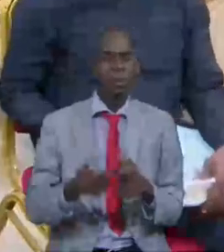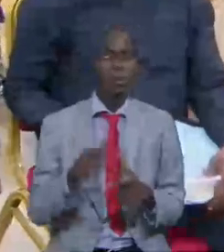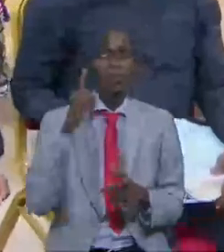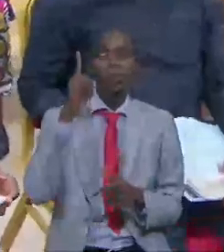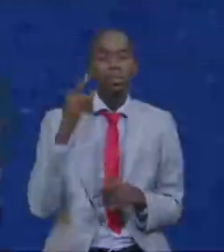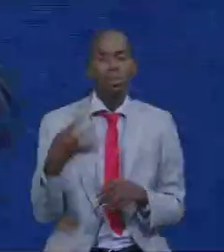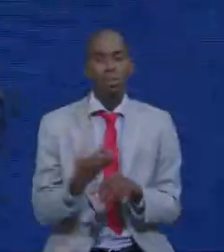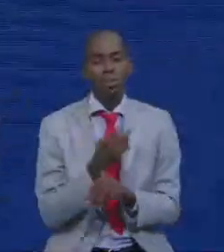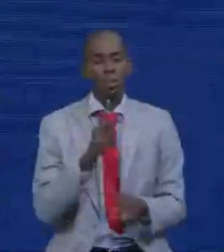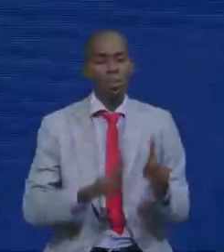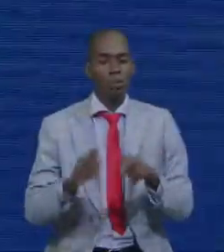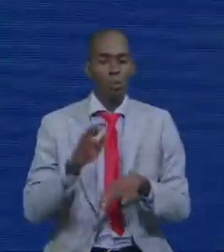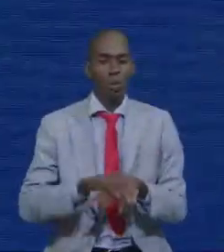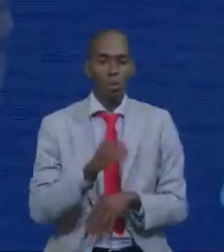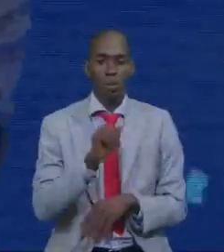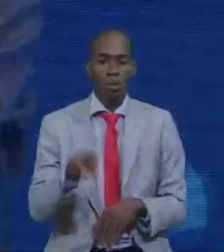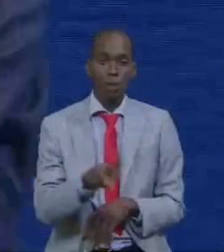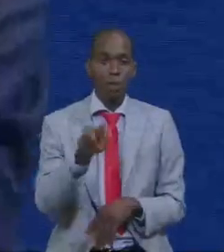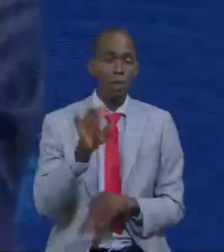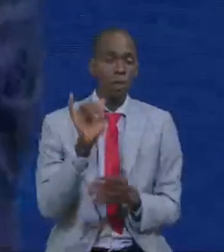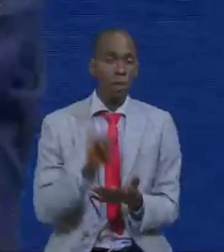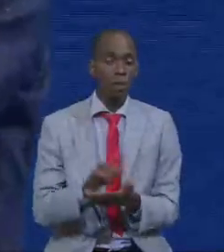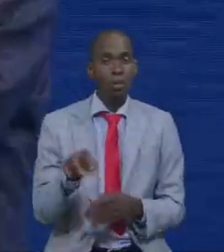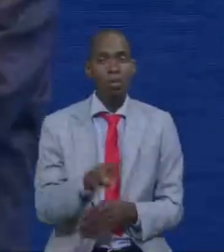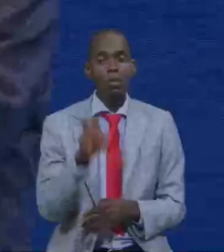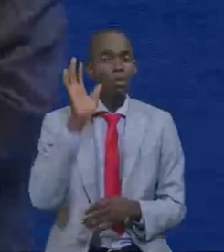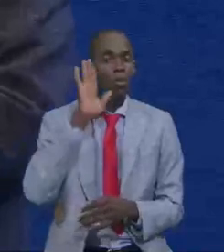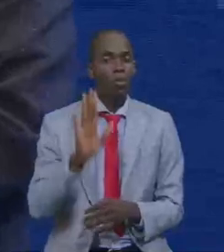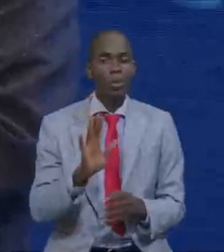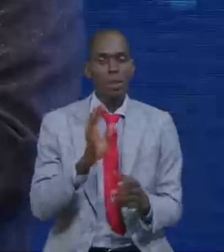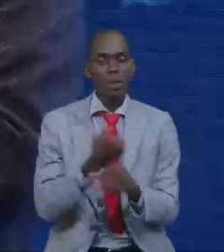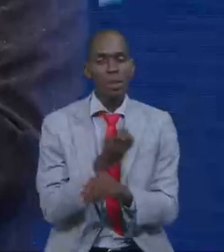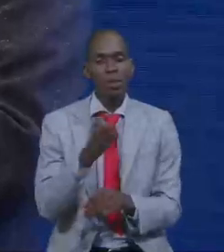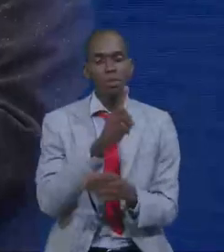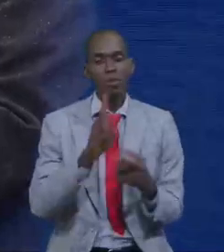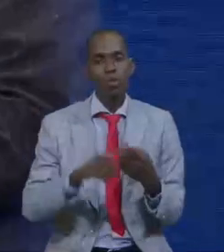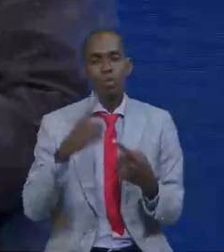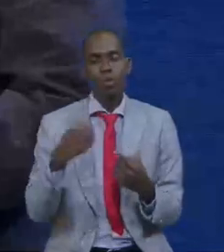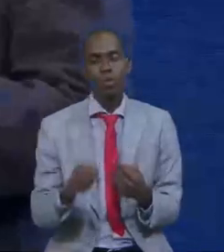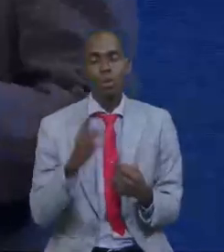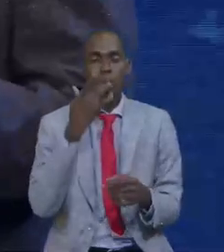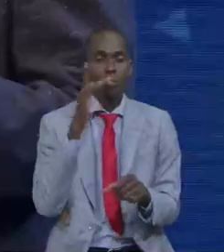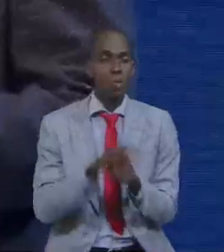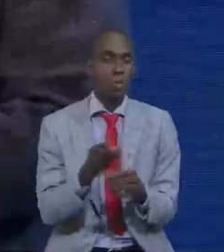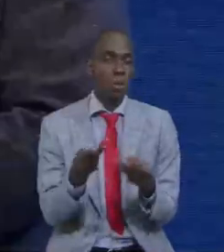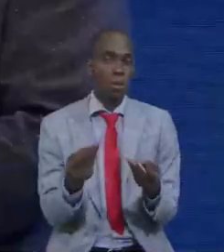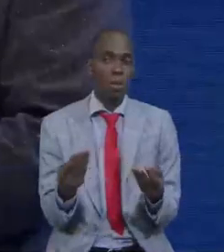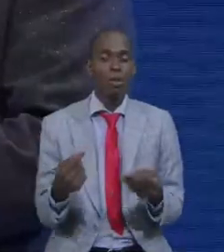Et ils étaient en voyage, et leur voyage va les conduire sur la terre promise. Nous sommes en voyage dans notre